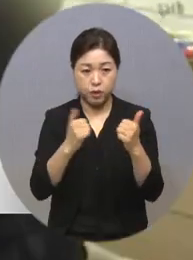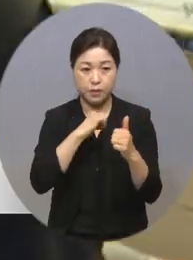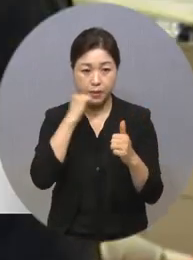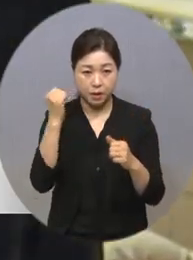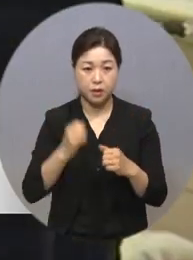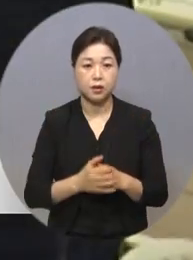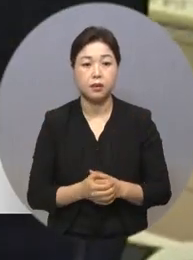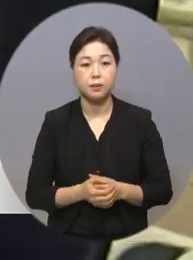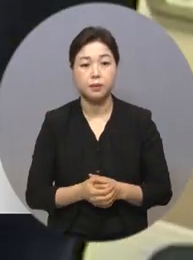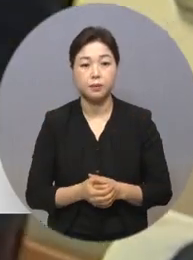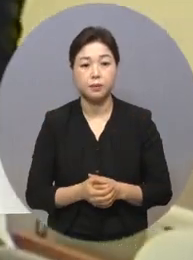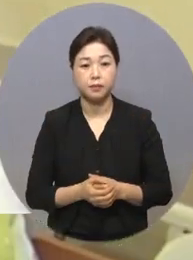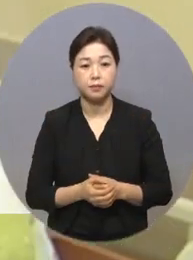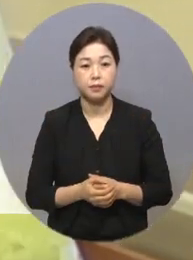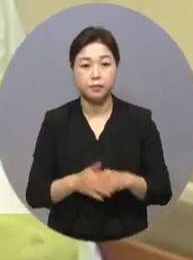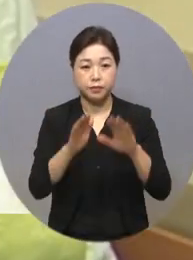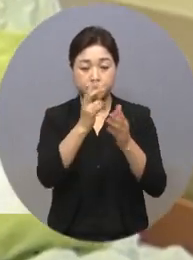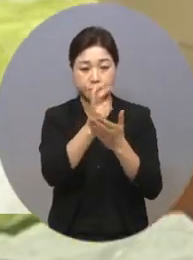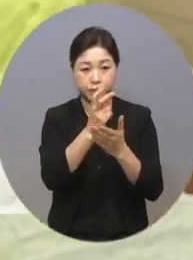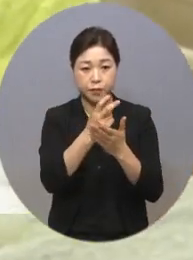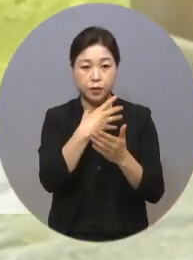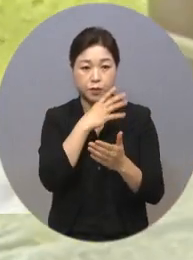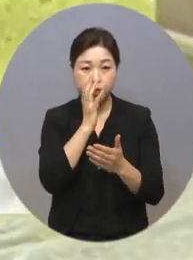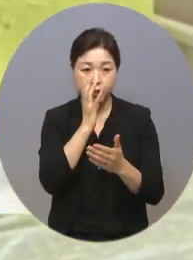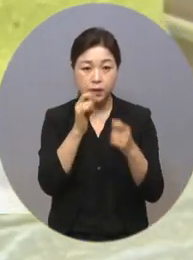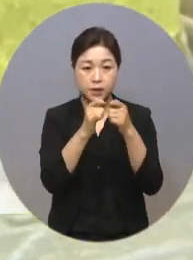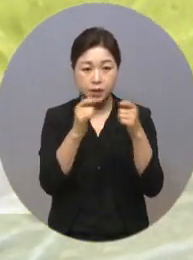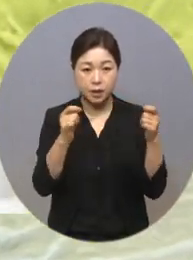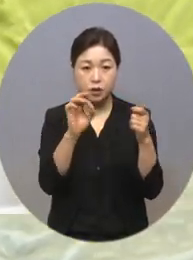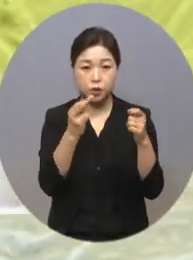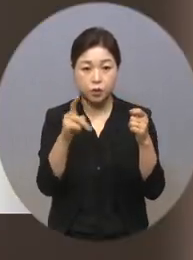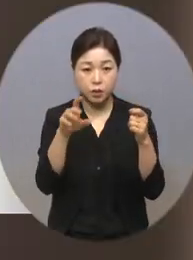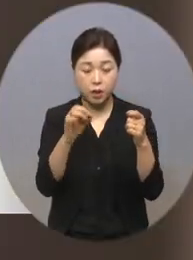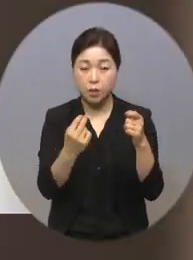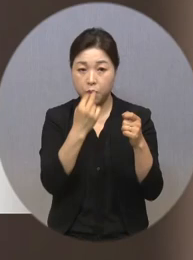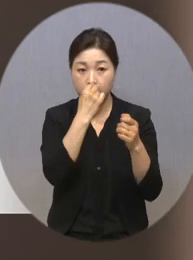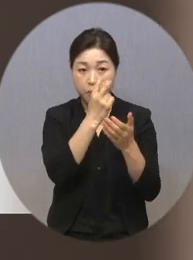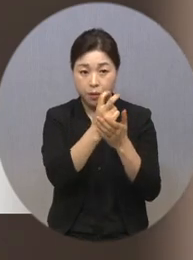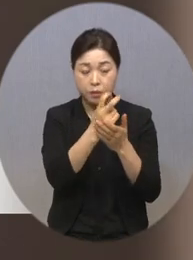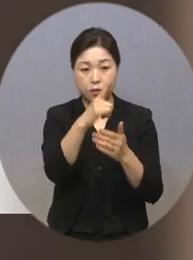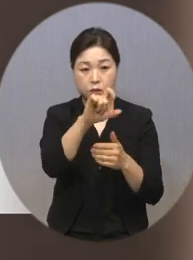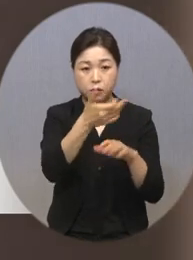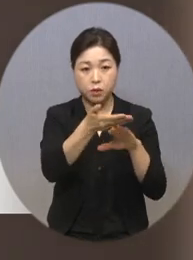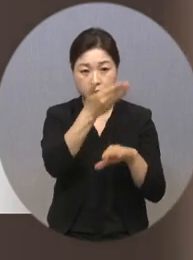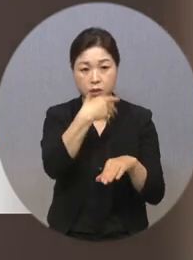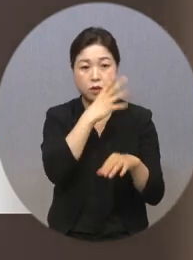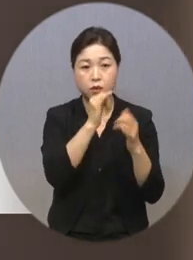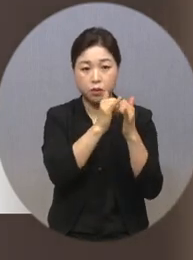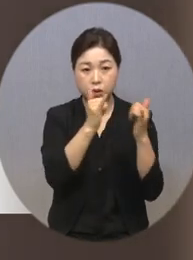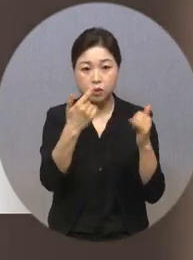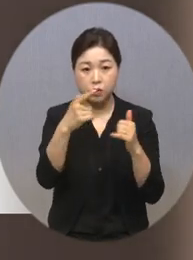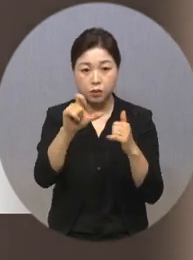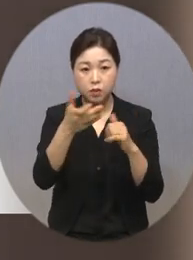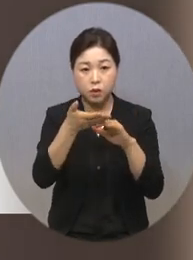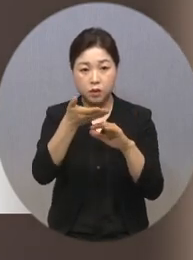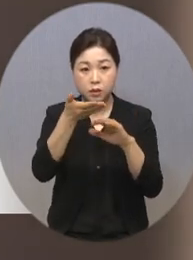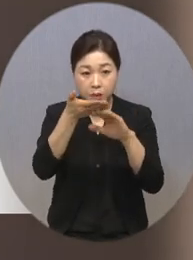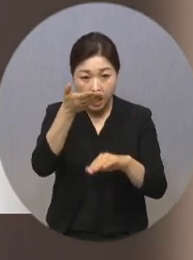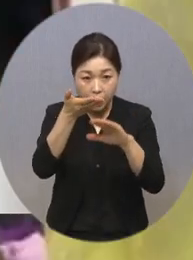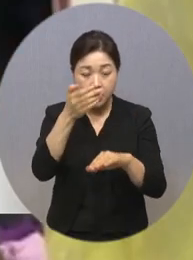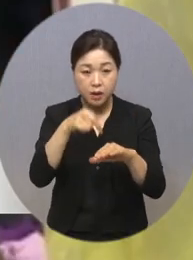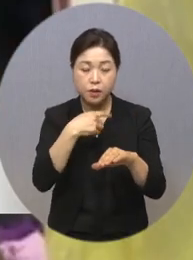통과했습니다. 현행법에서는 노인장기요양법에 따른 65세 이상 노인, 65세 미만 노인성 질환자에